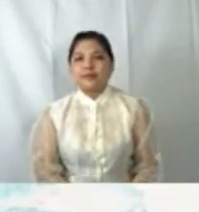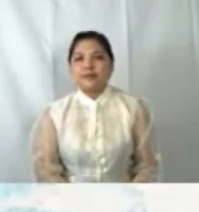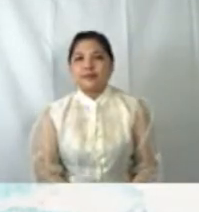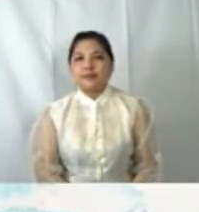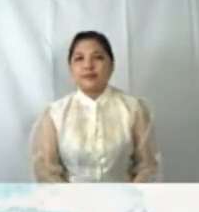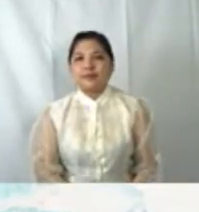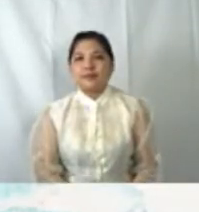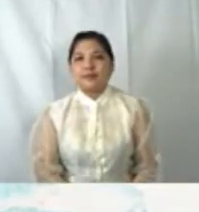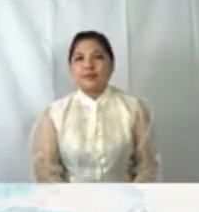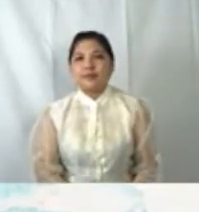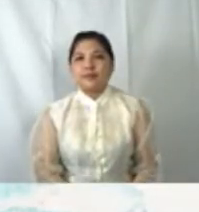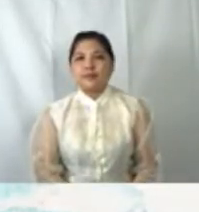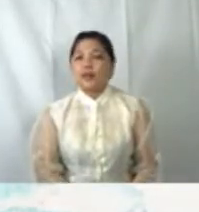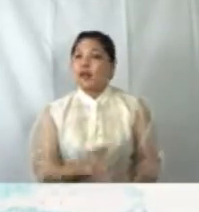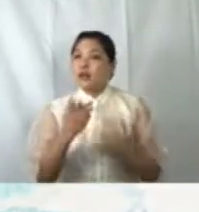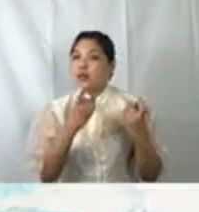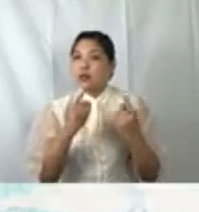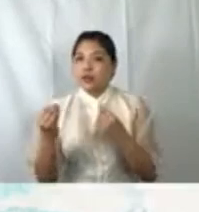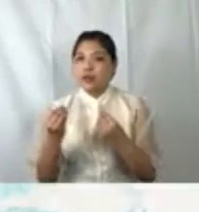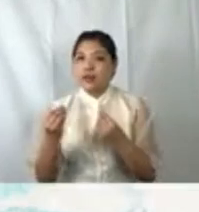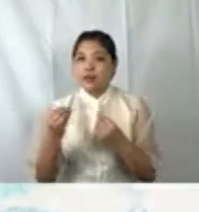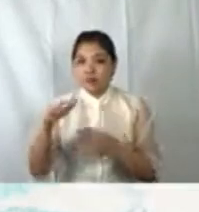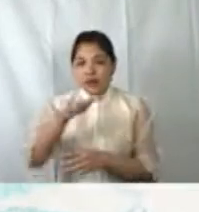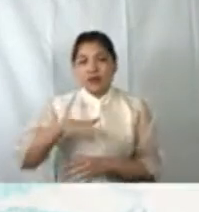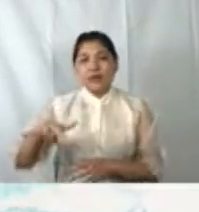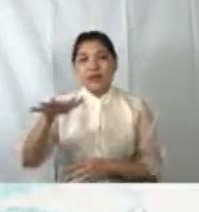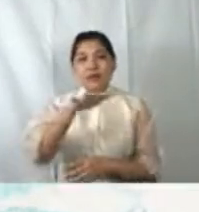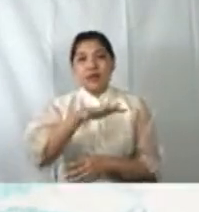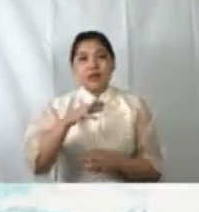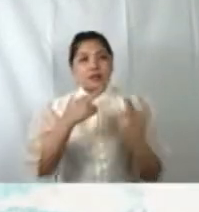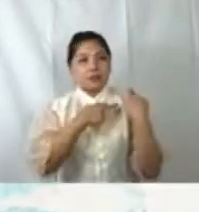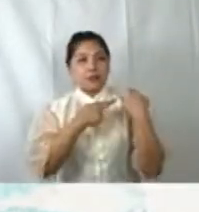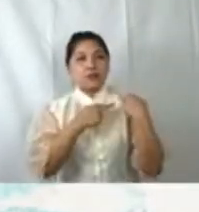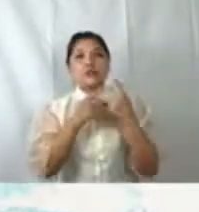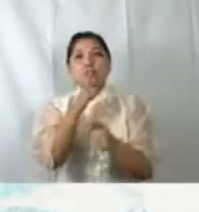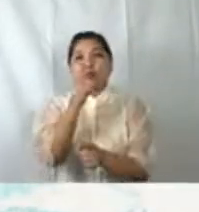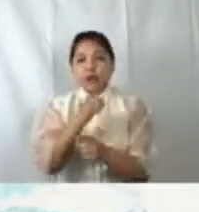At ginagawa natin ang ating papel sa tunay na kalayaan ng bansa